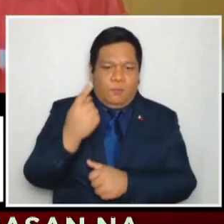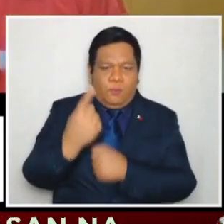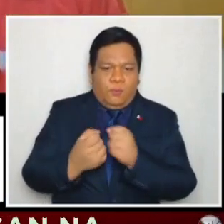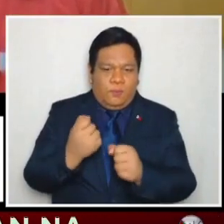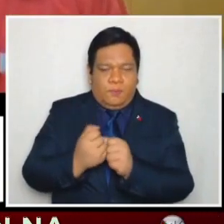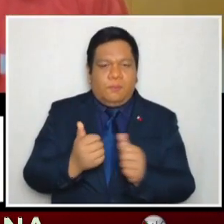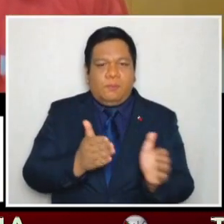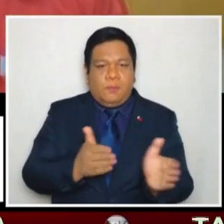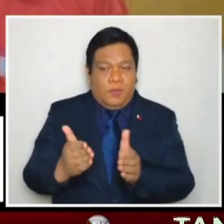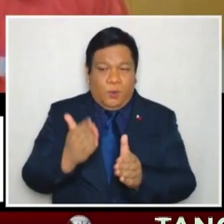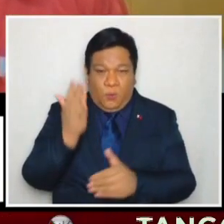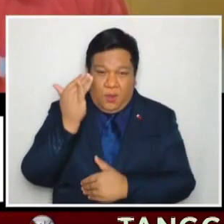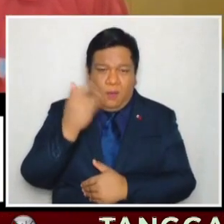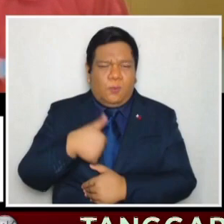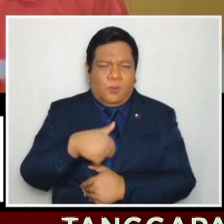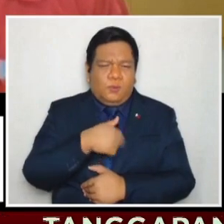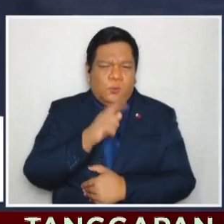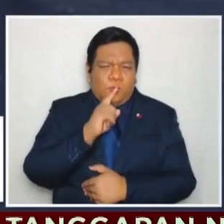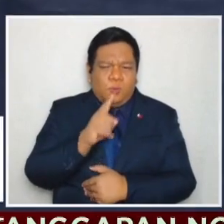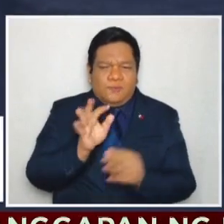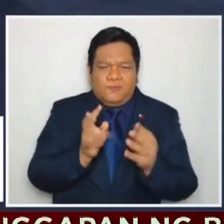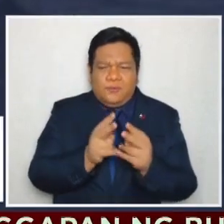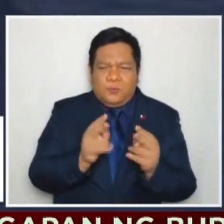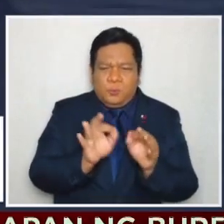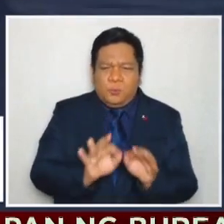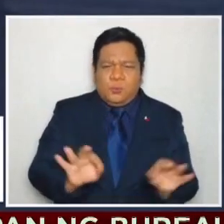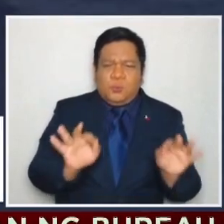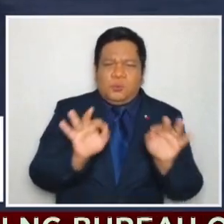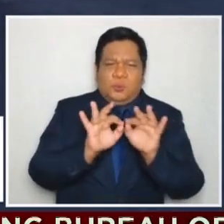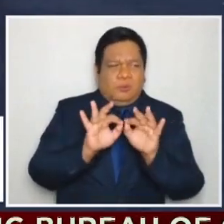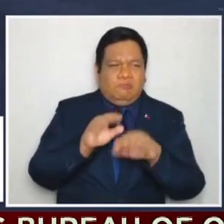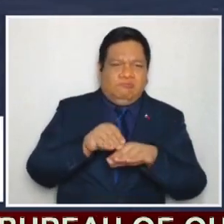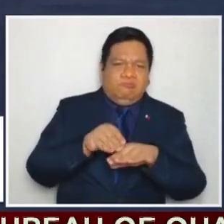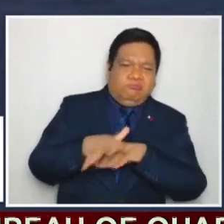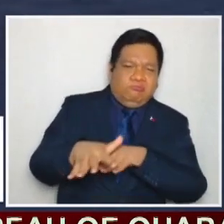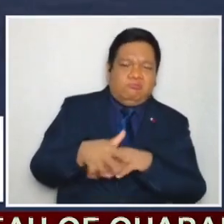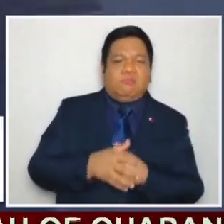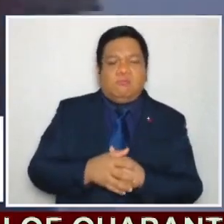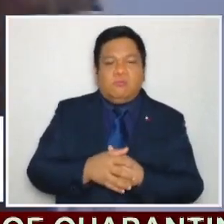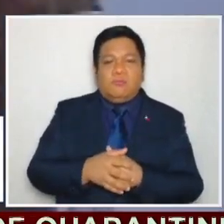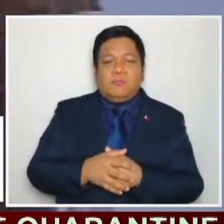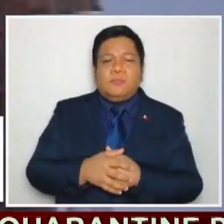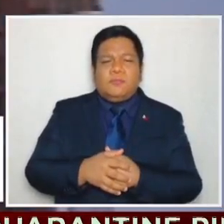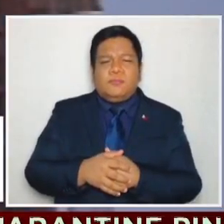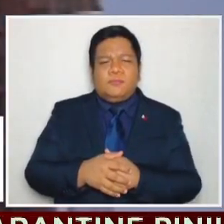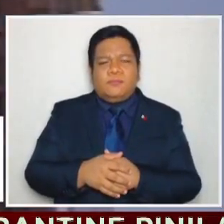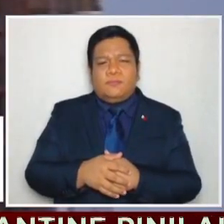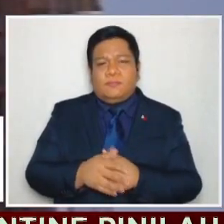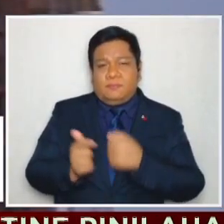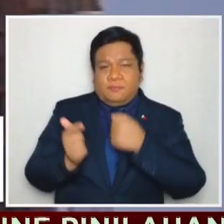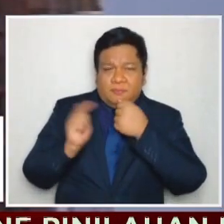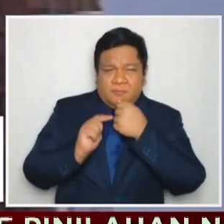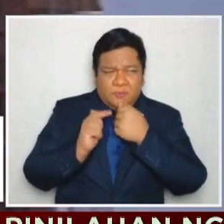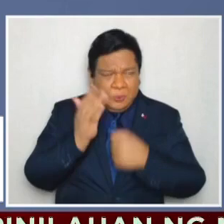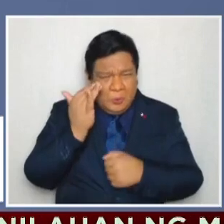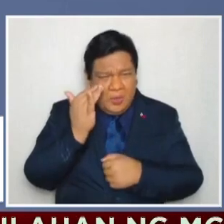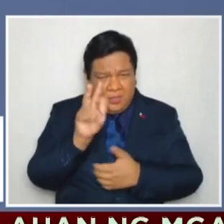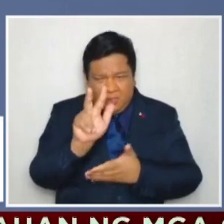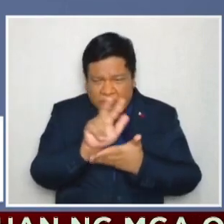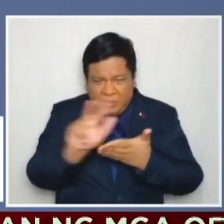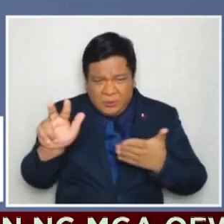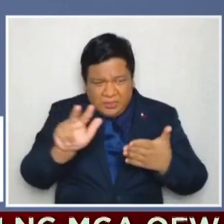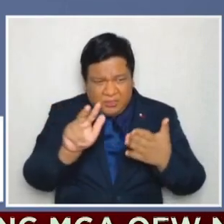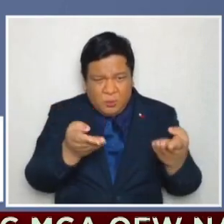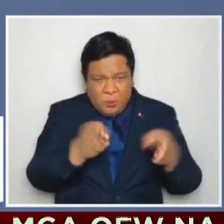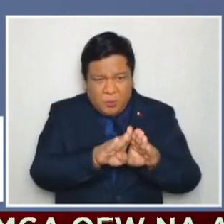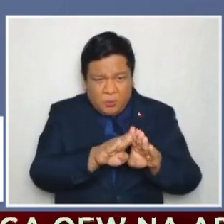for sure, we know na very significant yung effect. Pero bakit nga ba halos 3 linggo ang maintenance shutdown ng Malampaya?